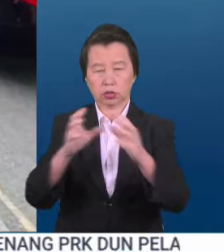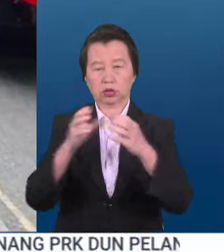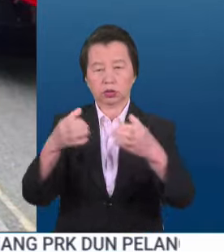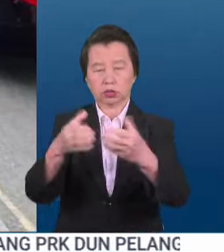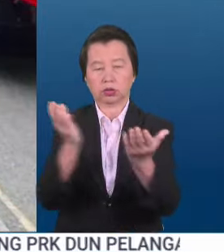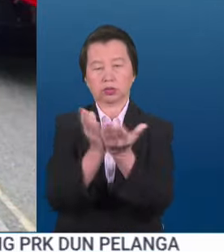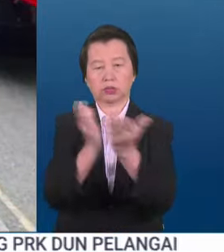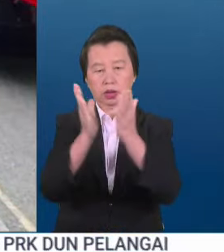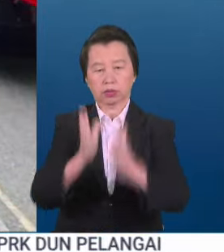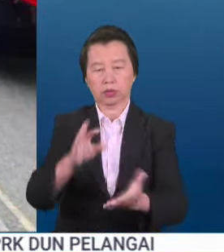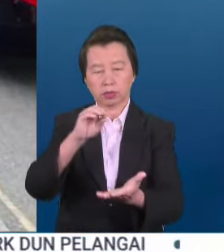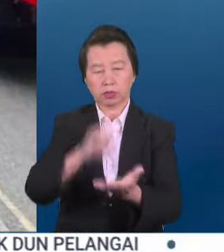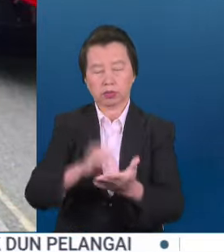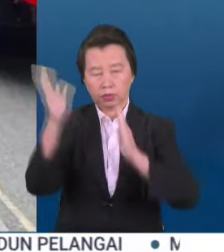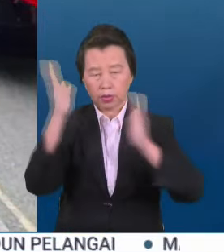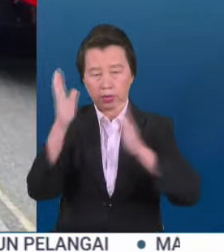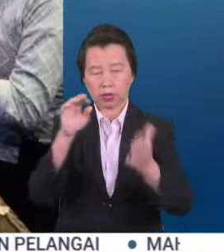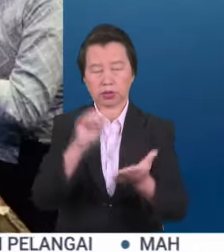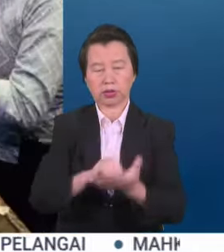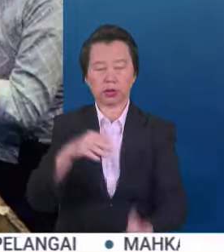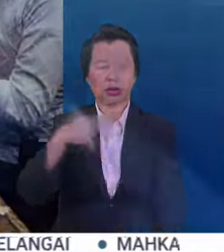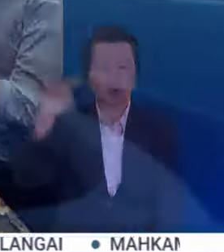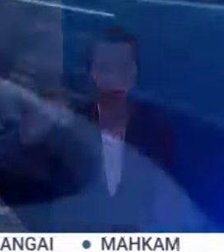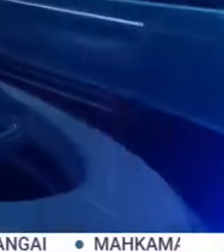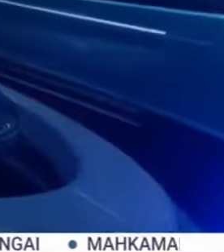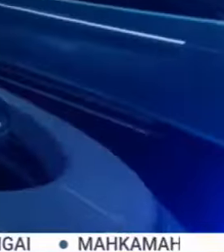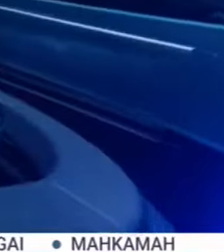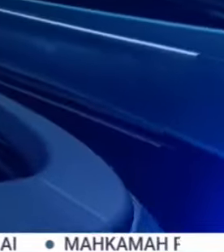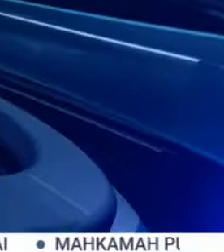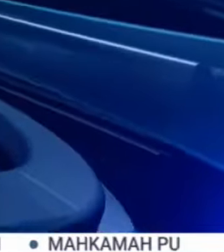kumpulan pelajar Malaysia di London.